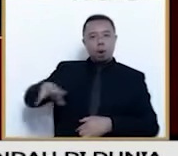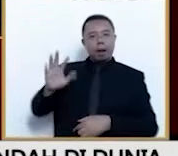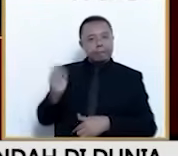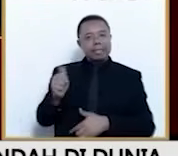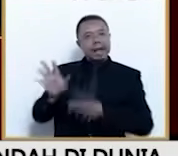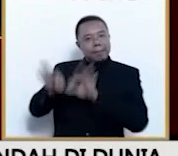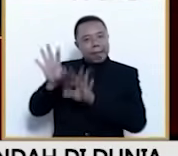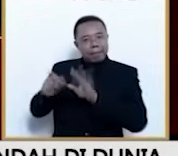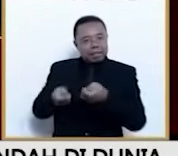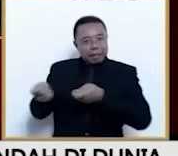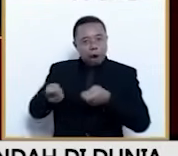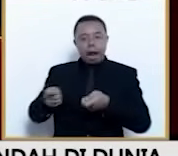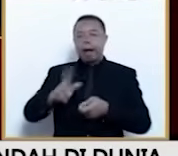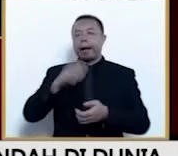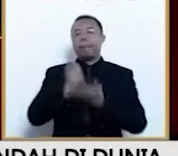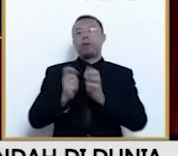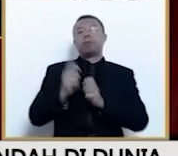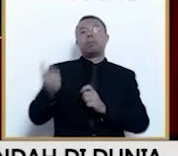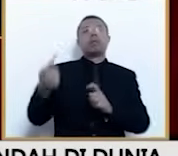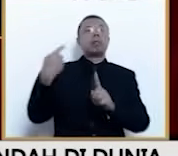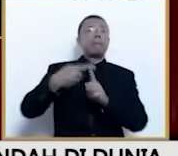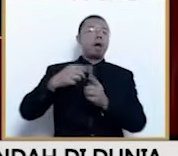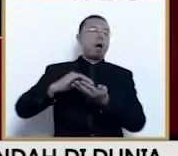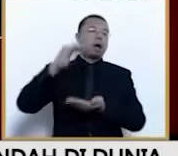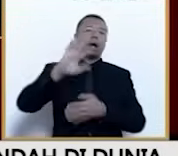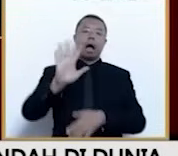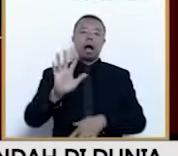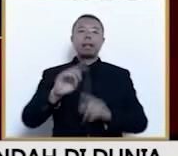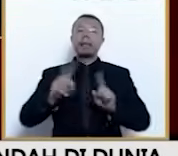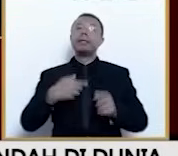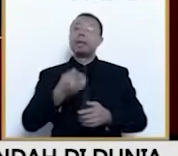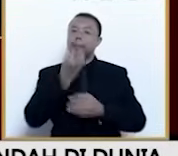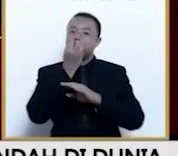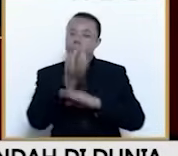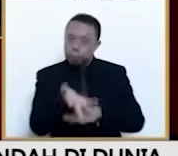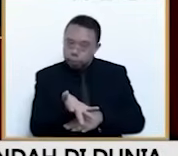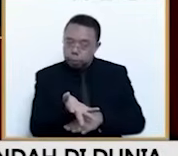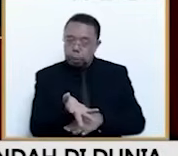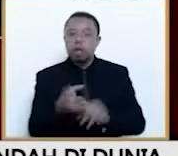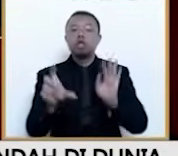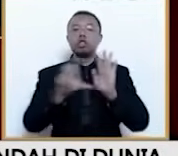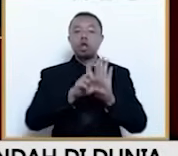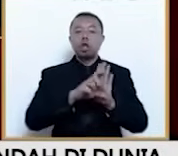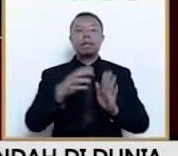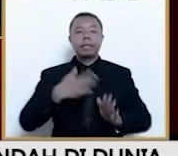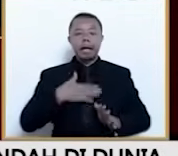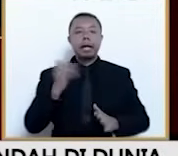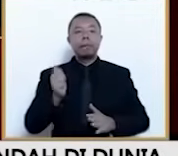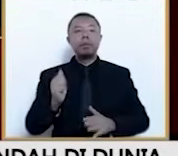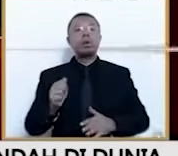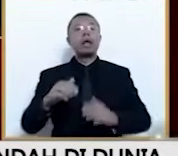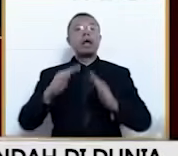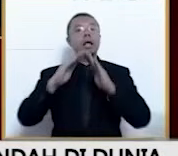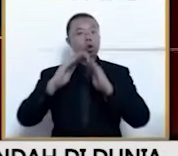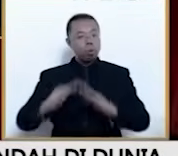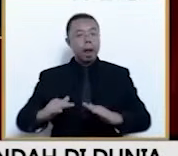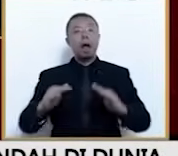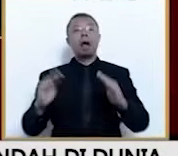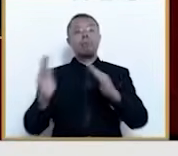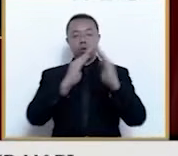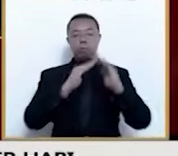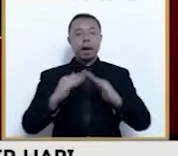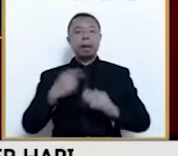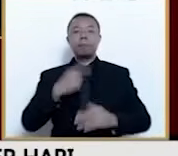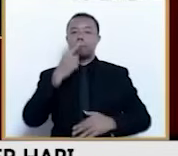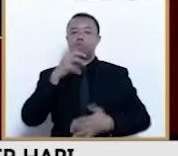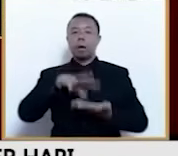rumah, tidak diperlukan redistribusi. Namun saya juga ingin menyarankan, seperti contoh saya kebetulan tinggal di sebuah perumahan,